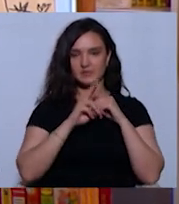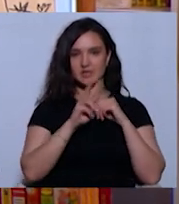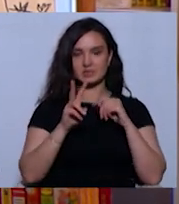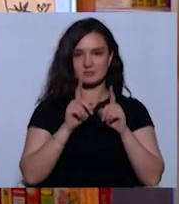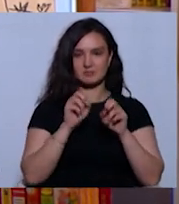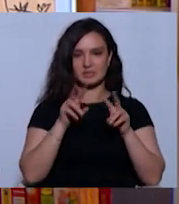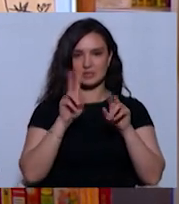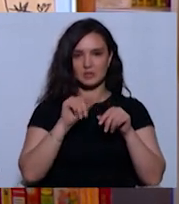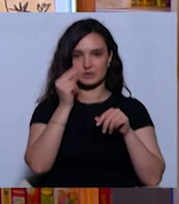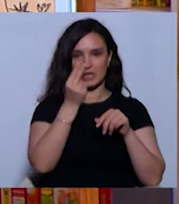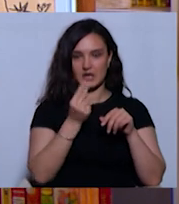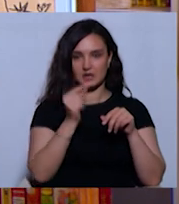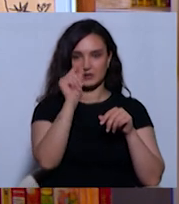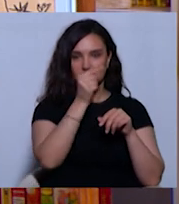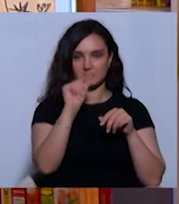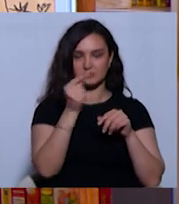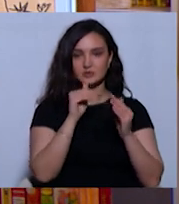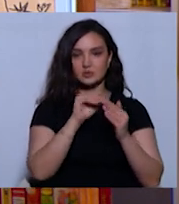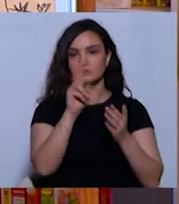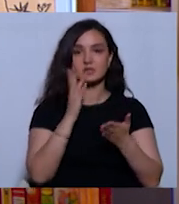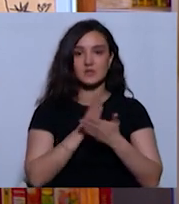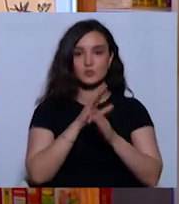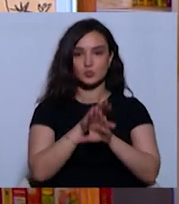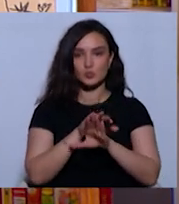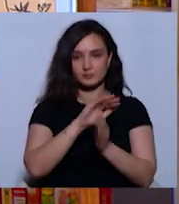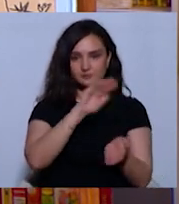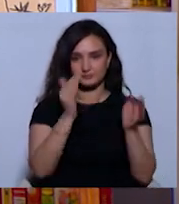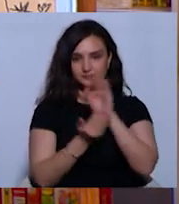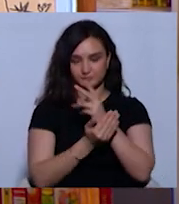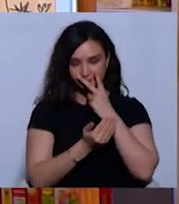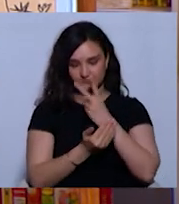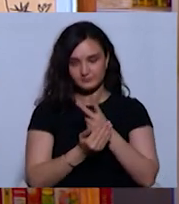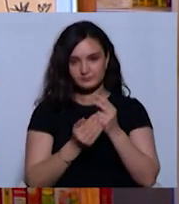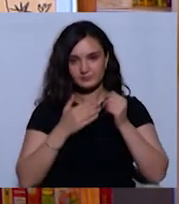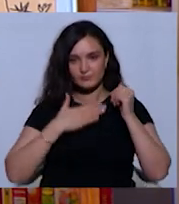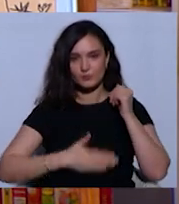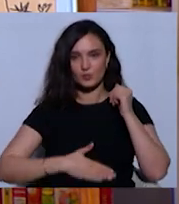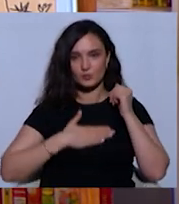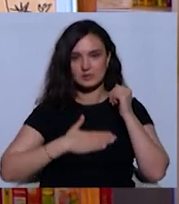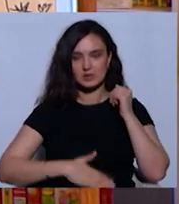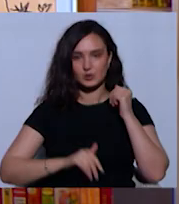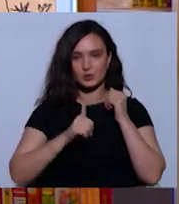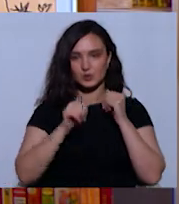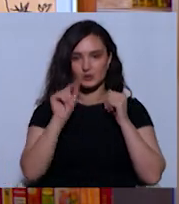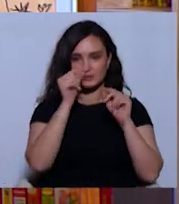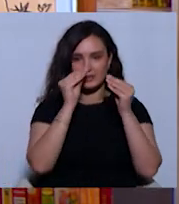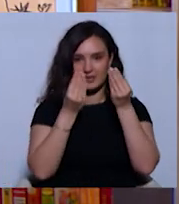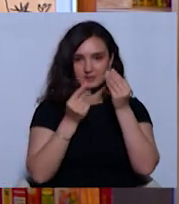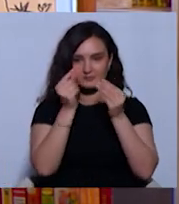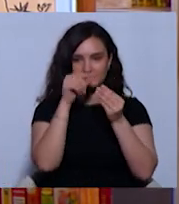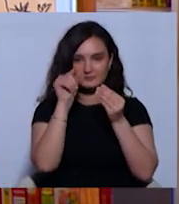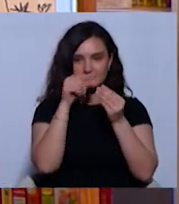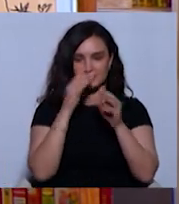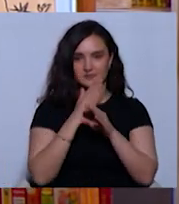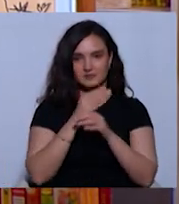ვიღაცა და სპეციალურად დაახატა. თუ ყავთ სახლში ვინმეს, ამოატრიალეთ და დააკვირდით მუცელზე, როგორი ორნამენტები